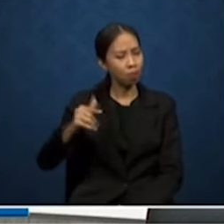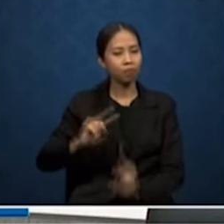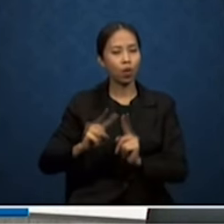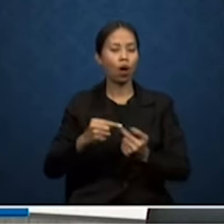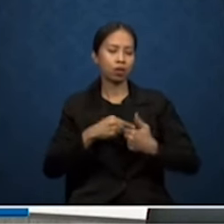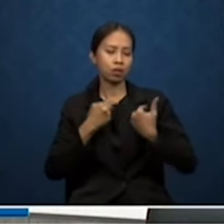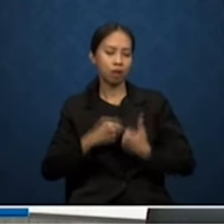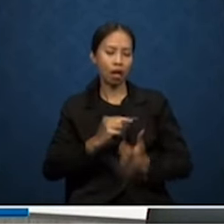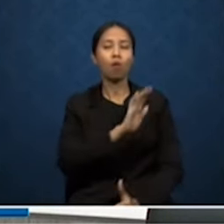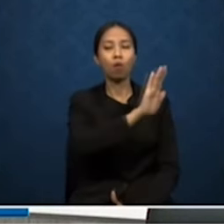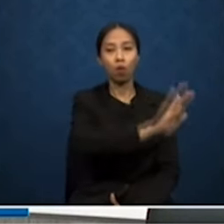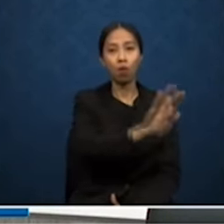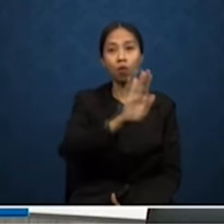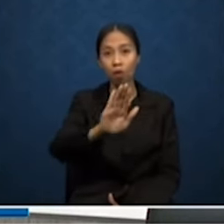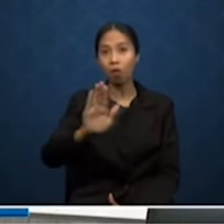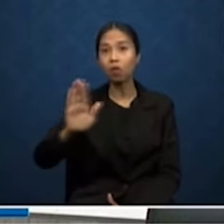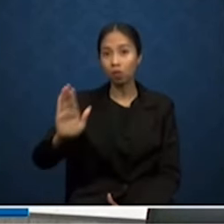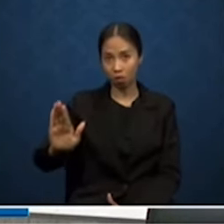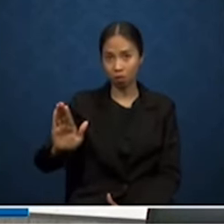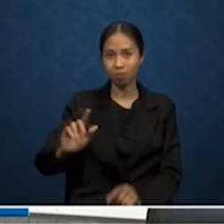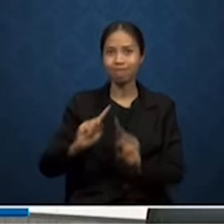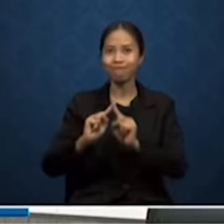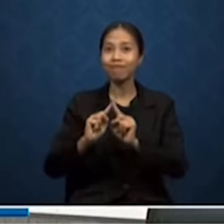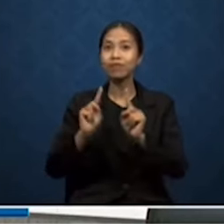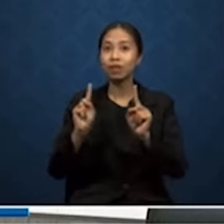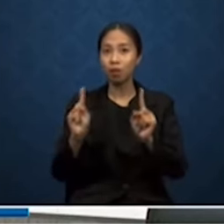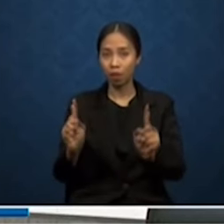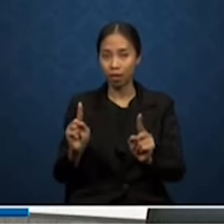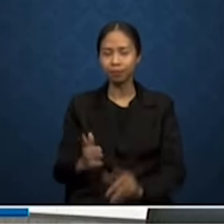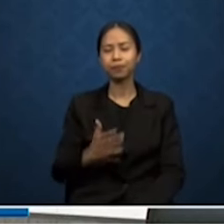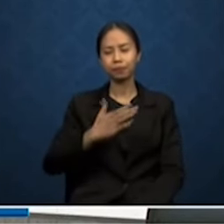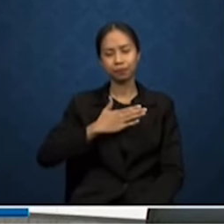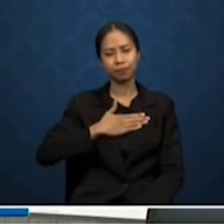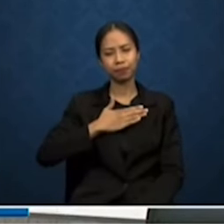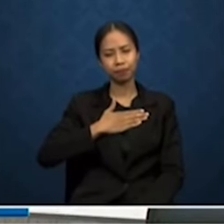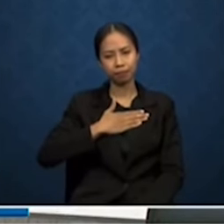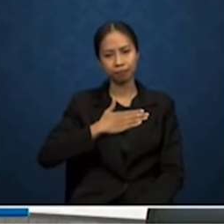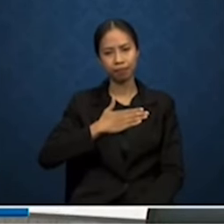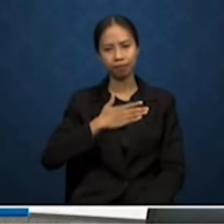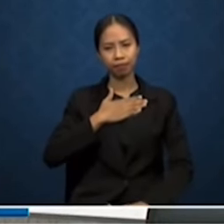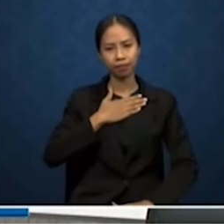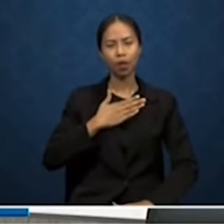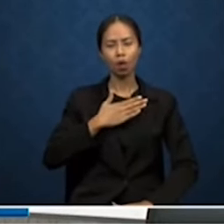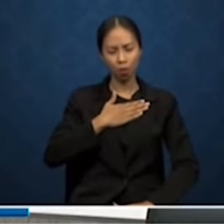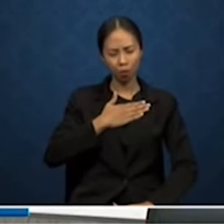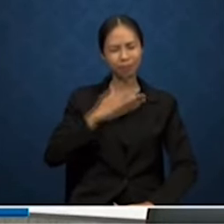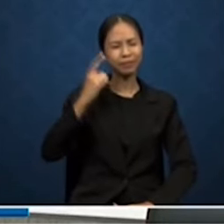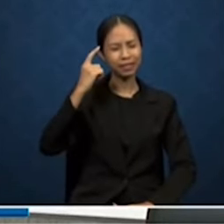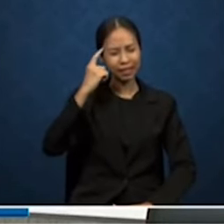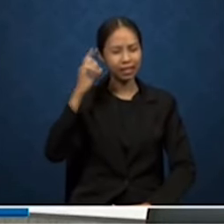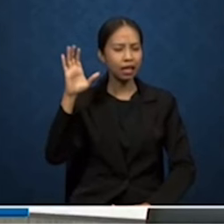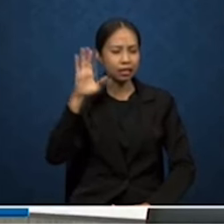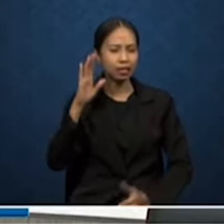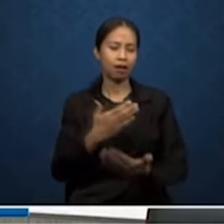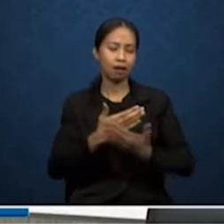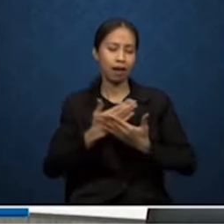พวกเราอยู่แล้วแต่ท่านประธานครับในขณะเดียวกันผมเองก็เป็นคนที่มีความศรัทธาเชื่อมั่นในระบอบประชาธิป